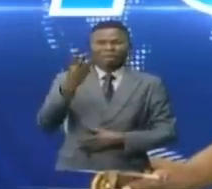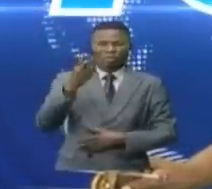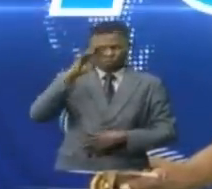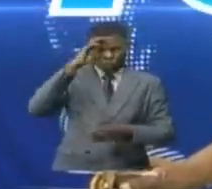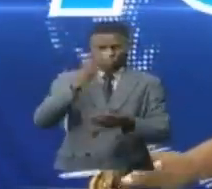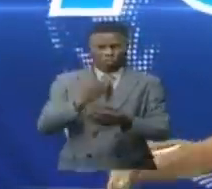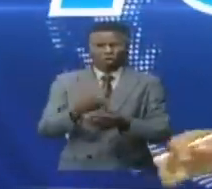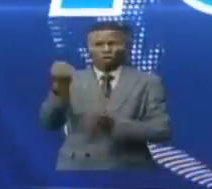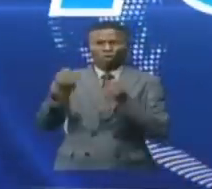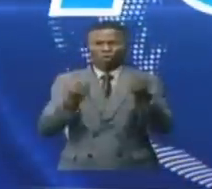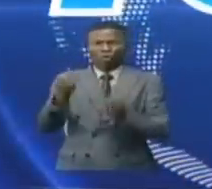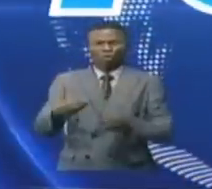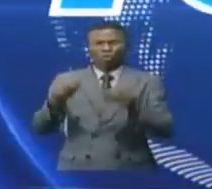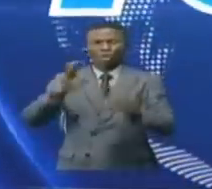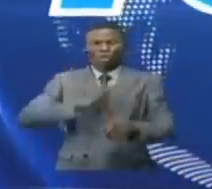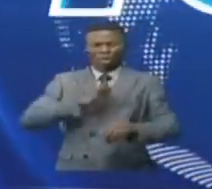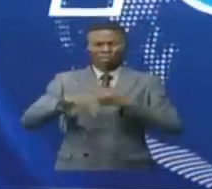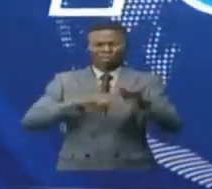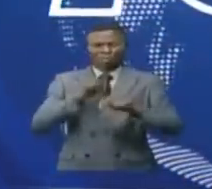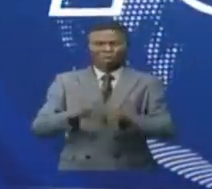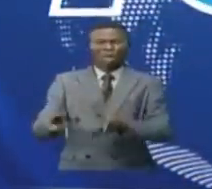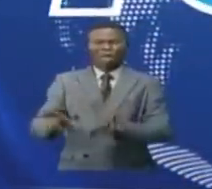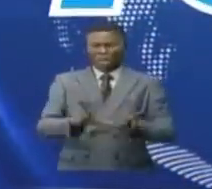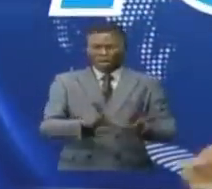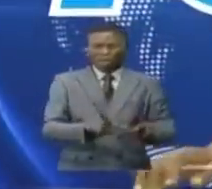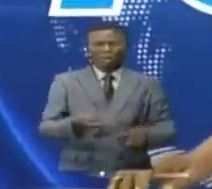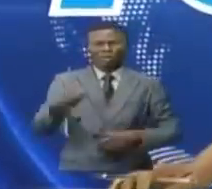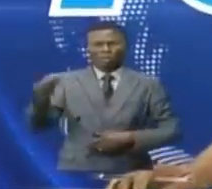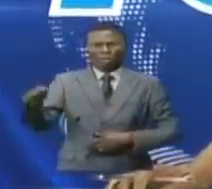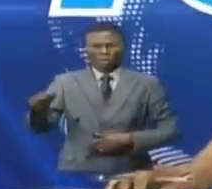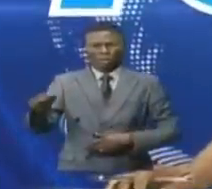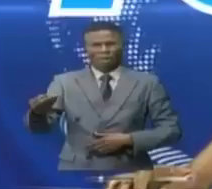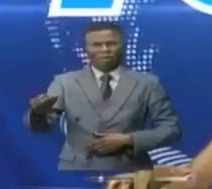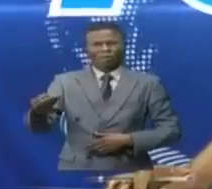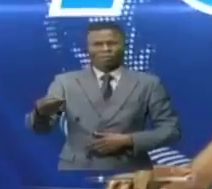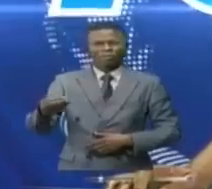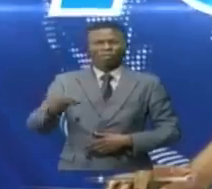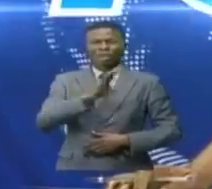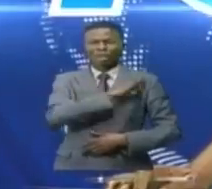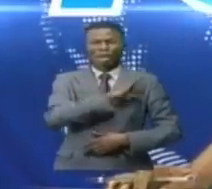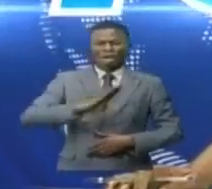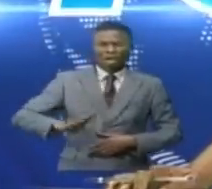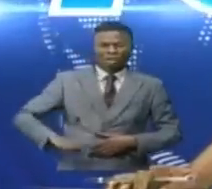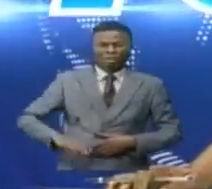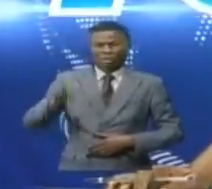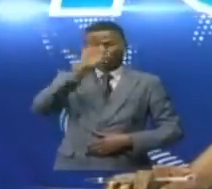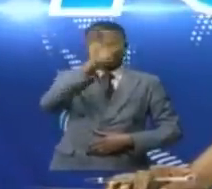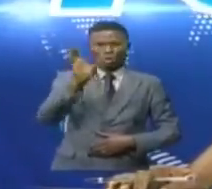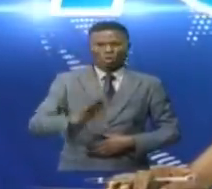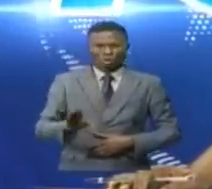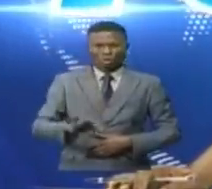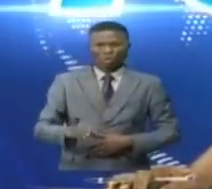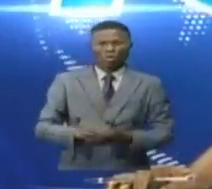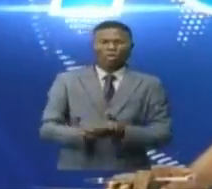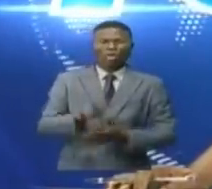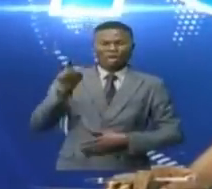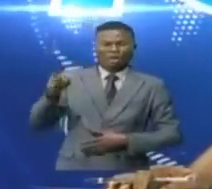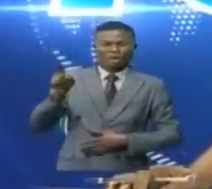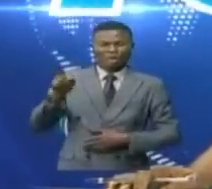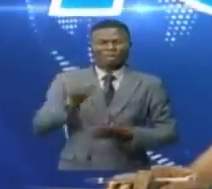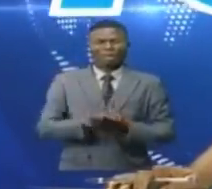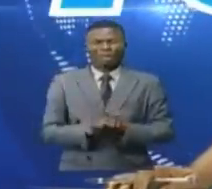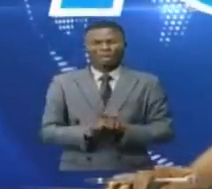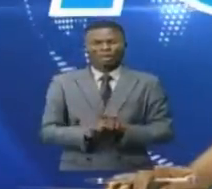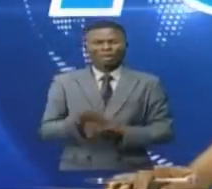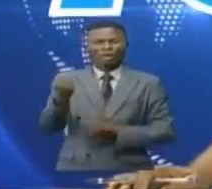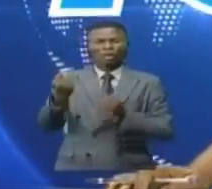police nationale de cette province, remis par le bourgmestre de la commune de Fungurume. C'est